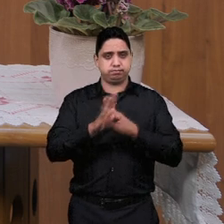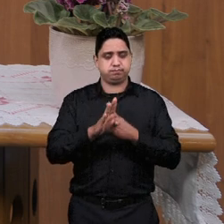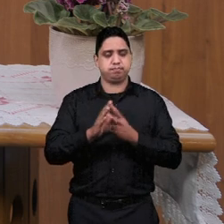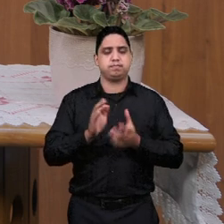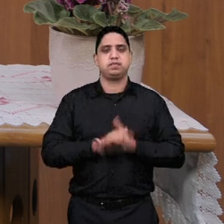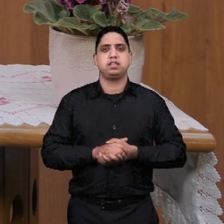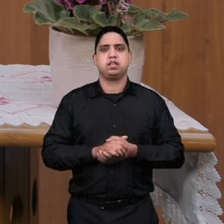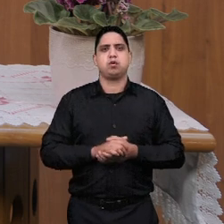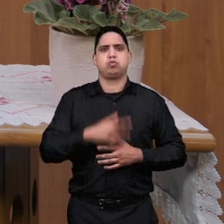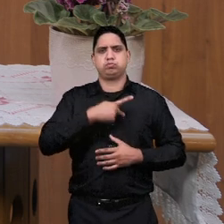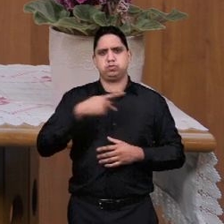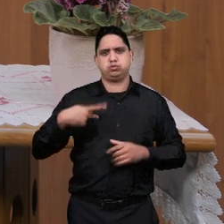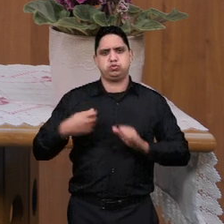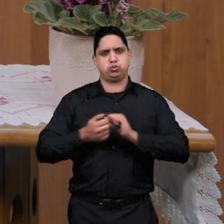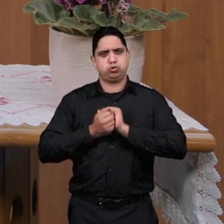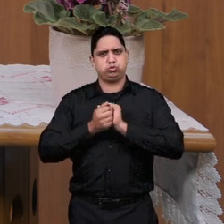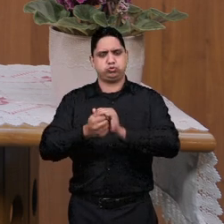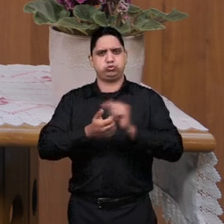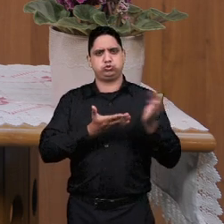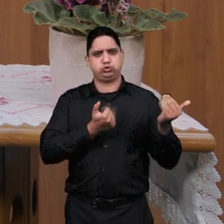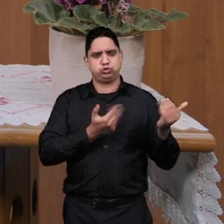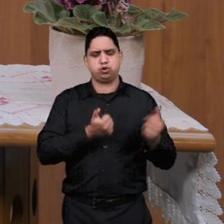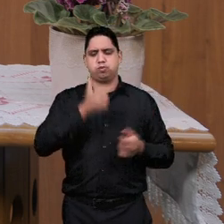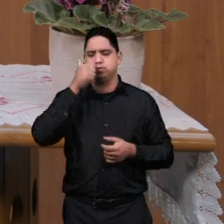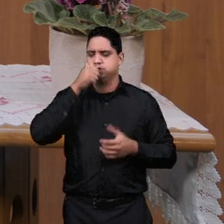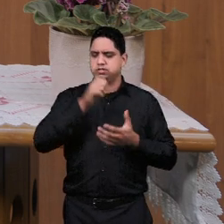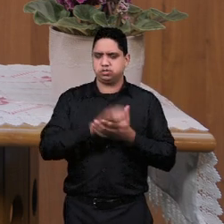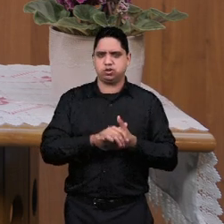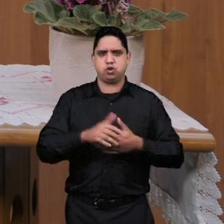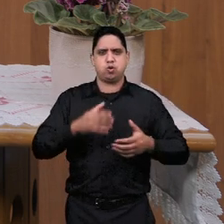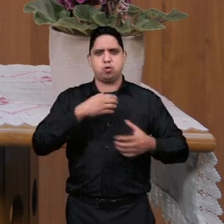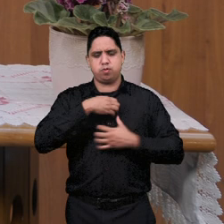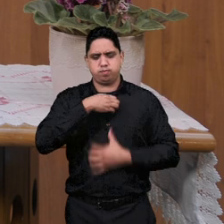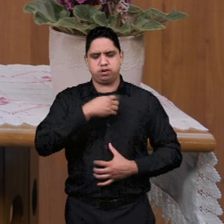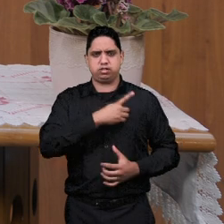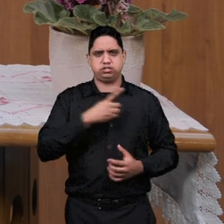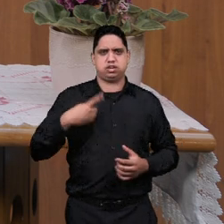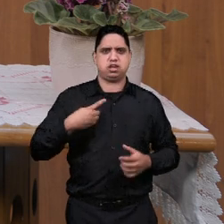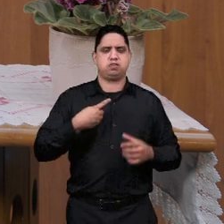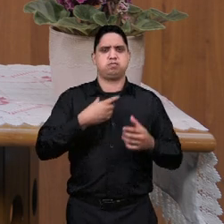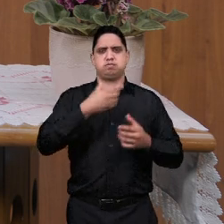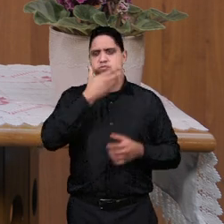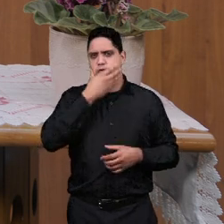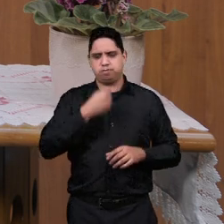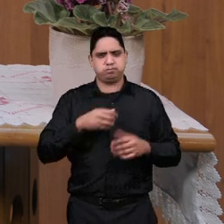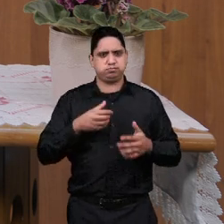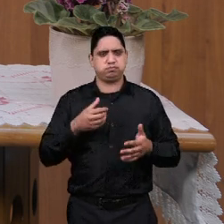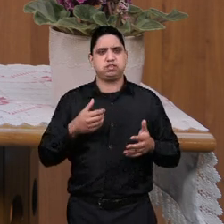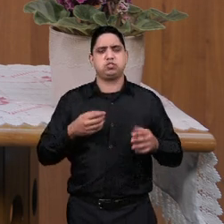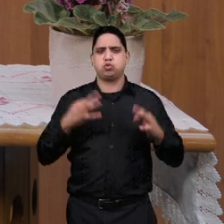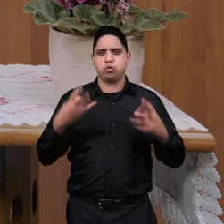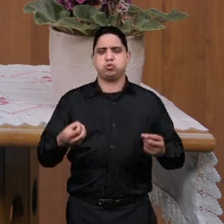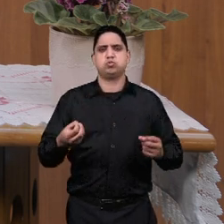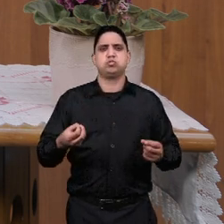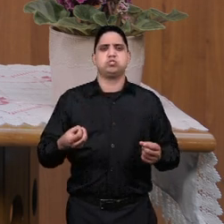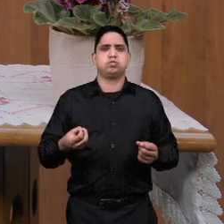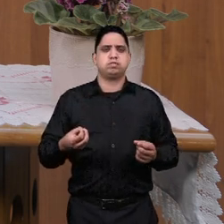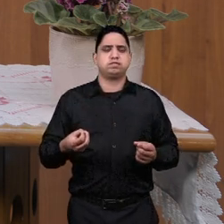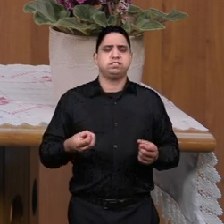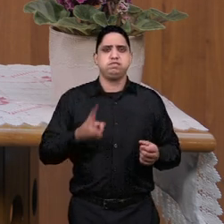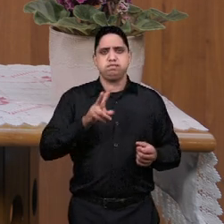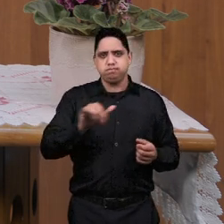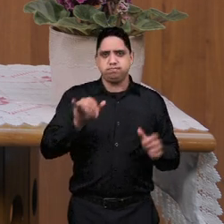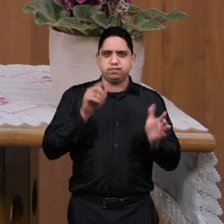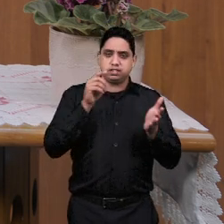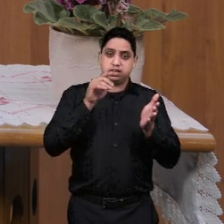les jeunes, les dames, les ouvriers, les diacres, enfin, tous les groupes vont étudier cette question